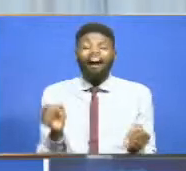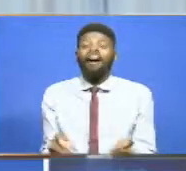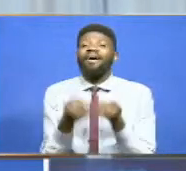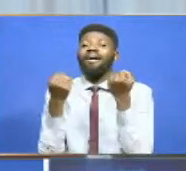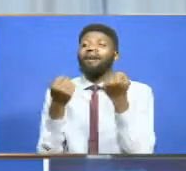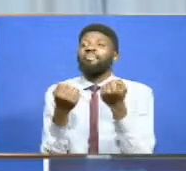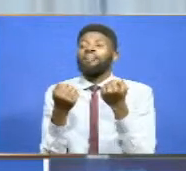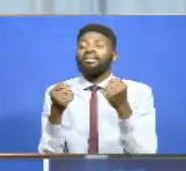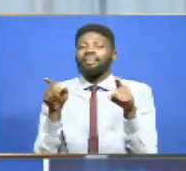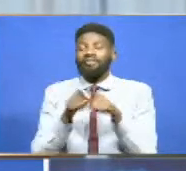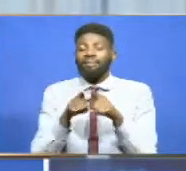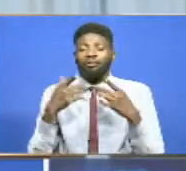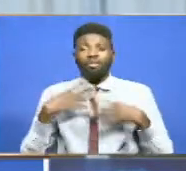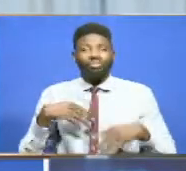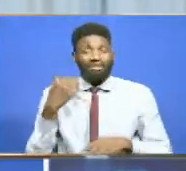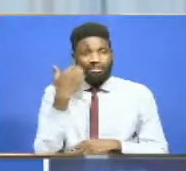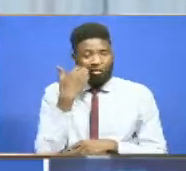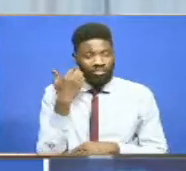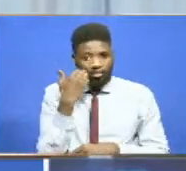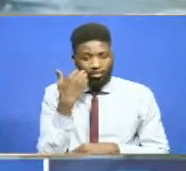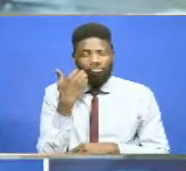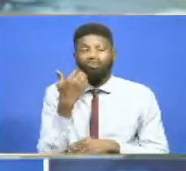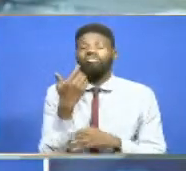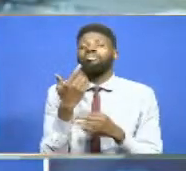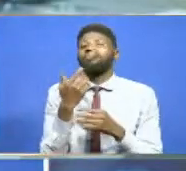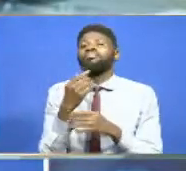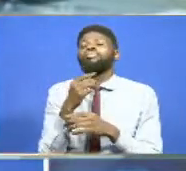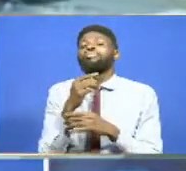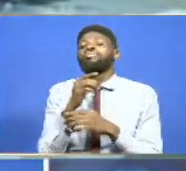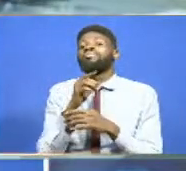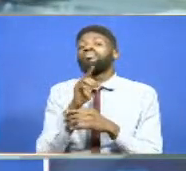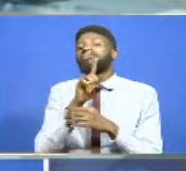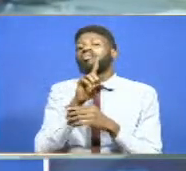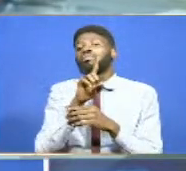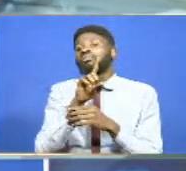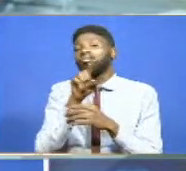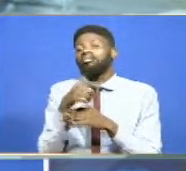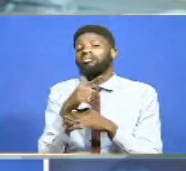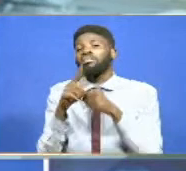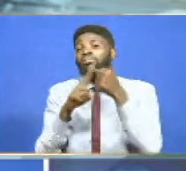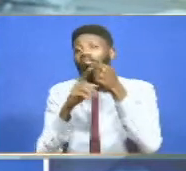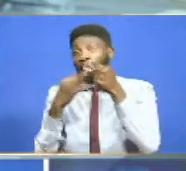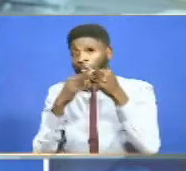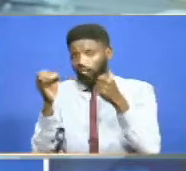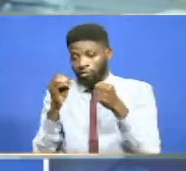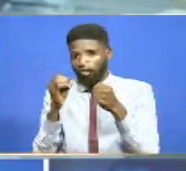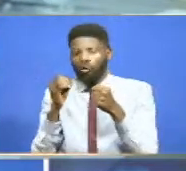wagonjwa 1,620 wakilazwa katika hospitali mbalimbali, huku wagonjwa